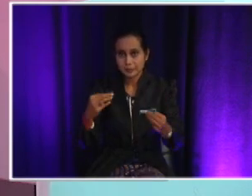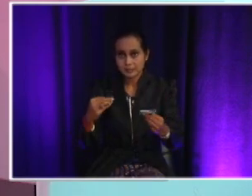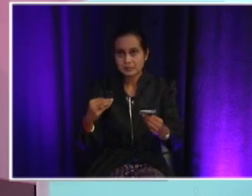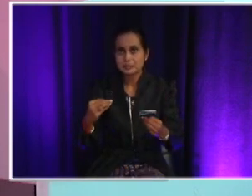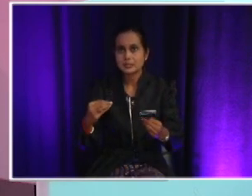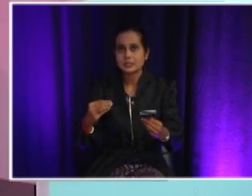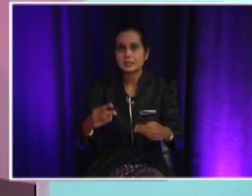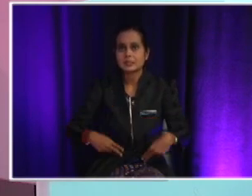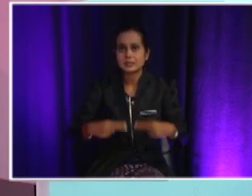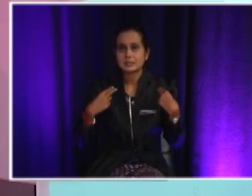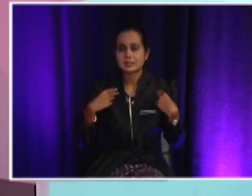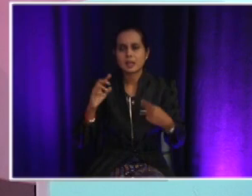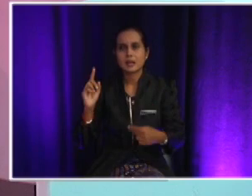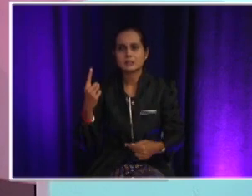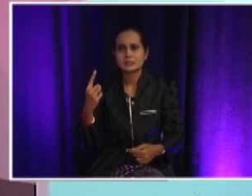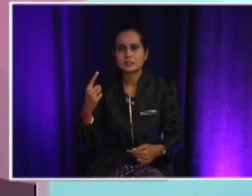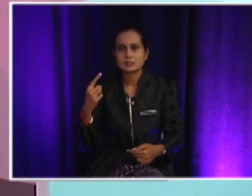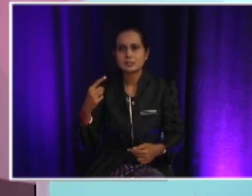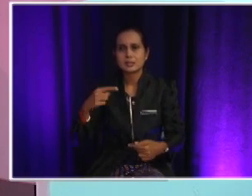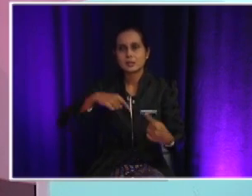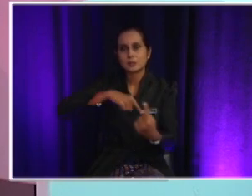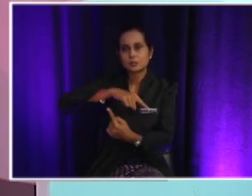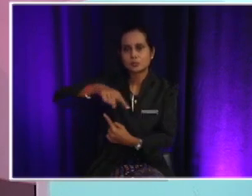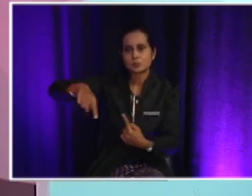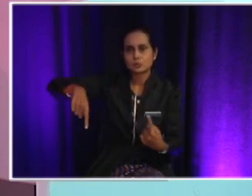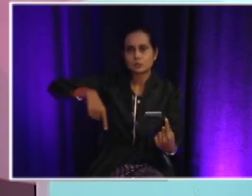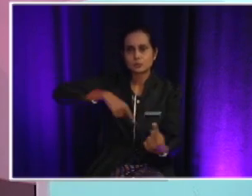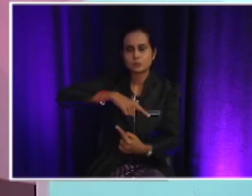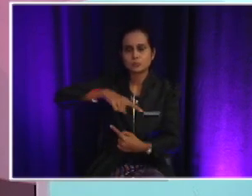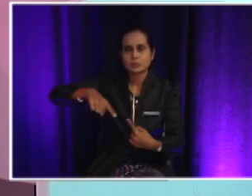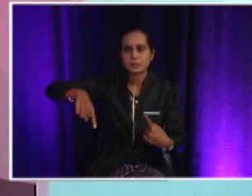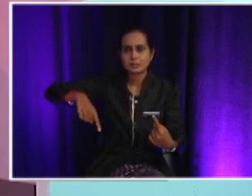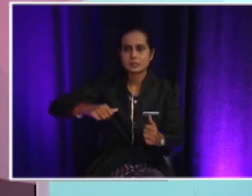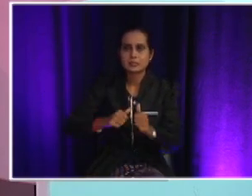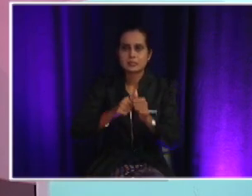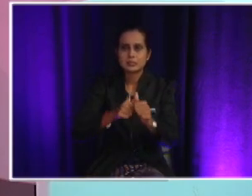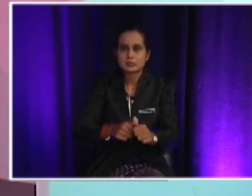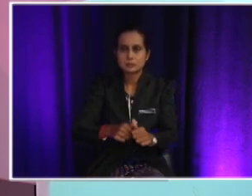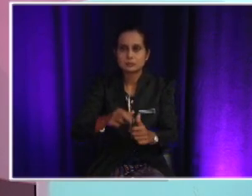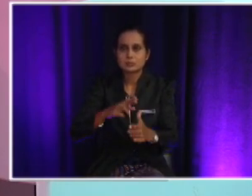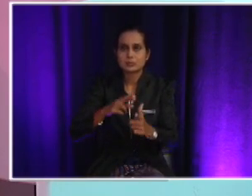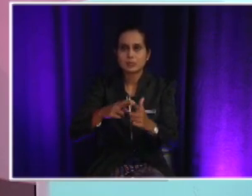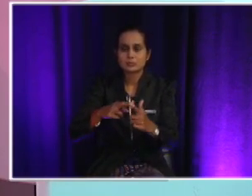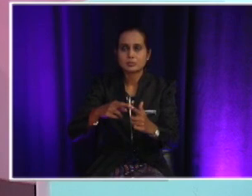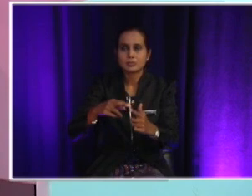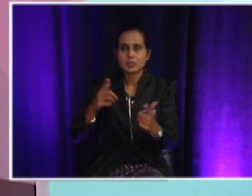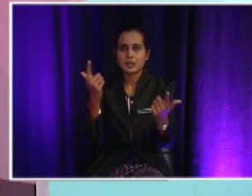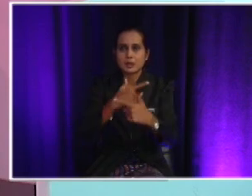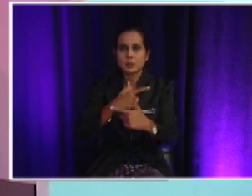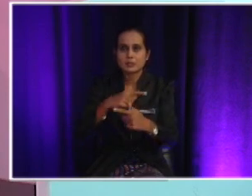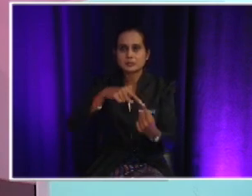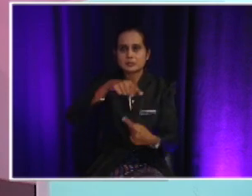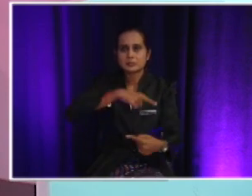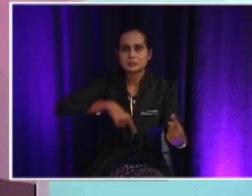berfungsi. Cumanya putarannya dia akan jadi ikut jam ataupun lawan jam untuk putaran motor tu. Baik,